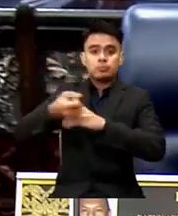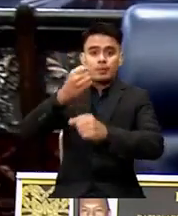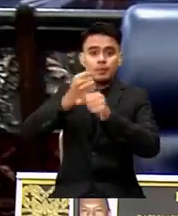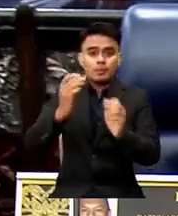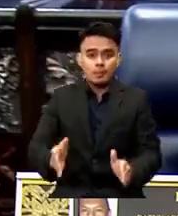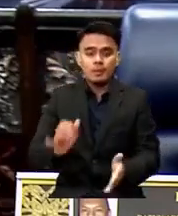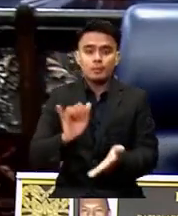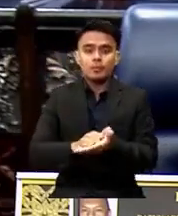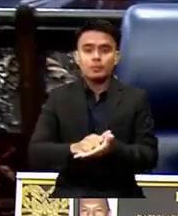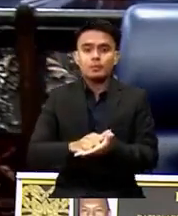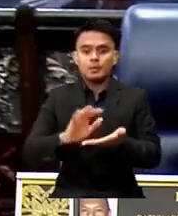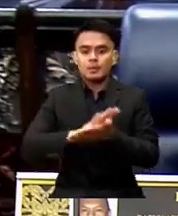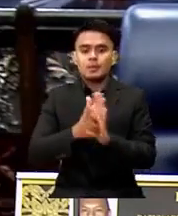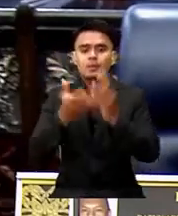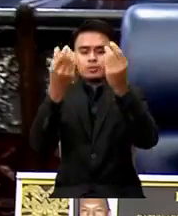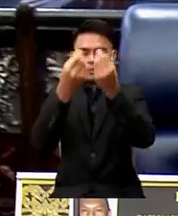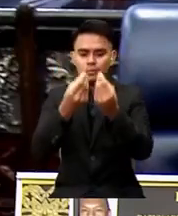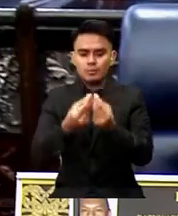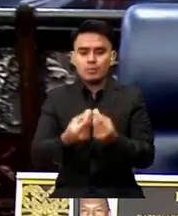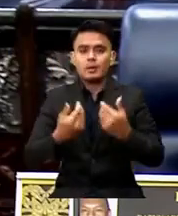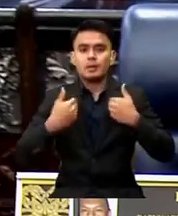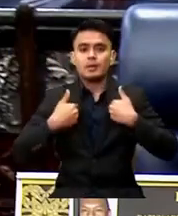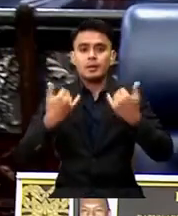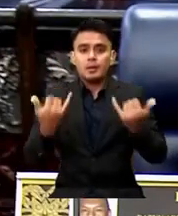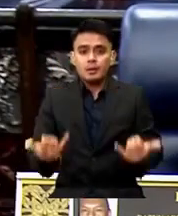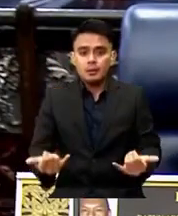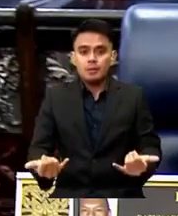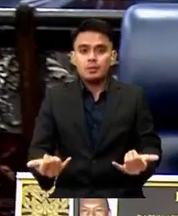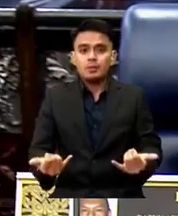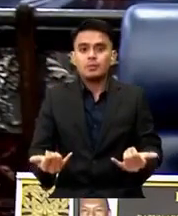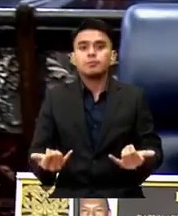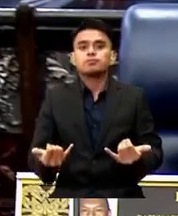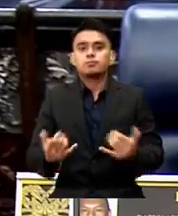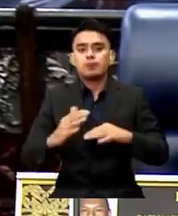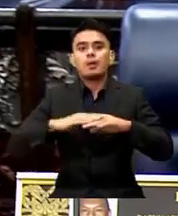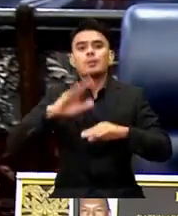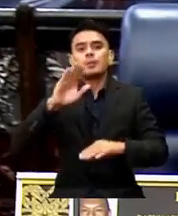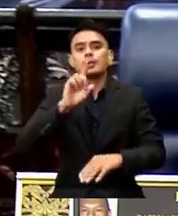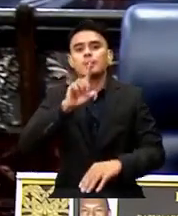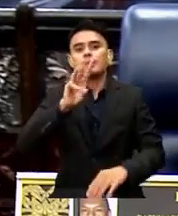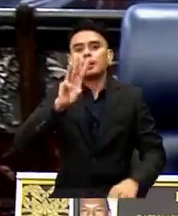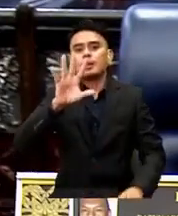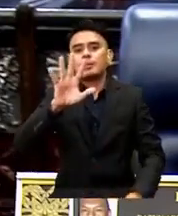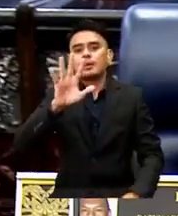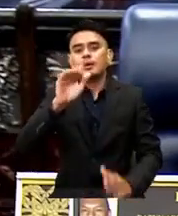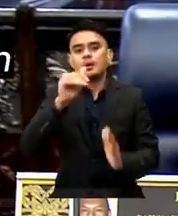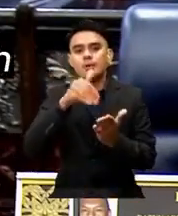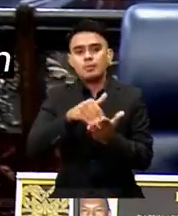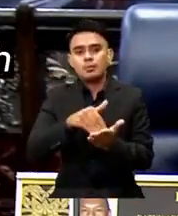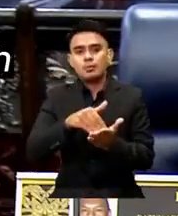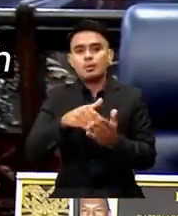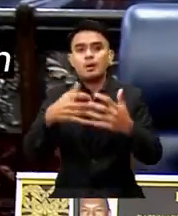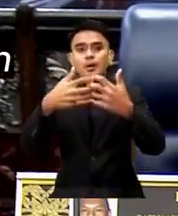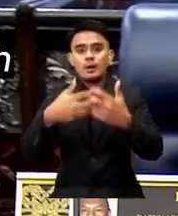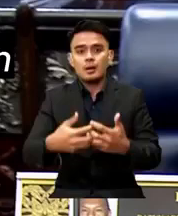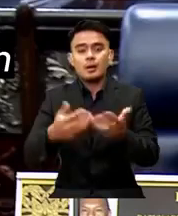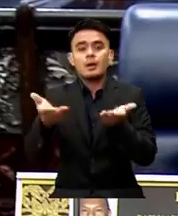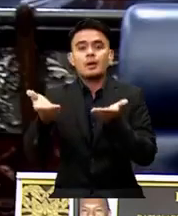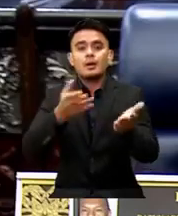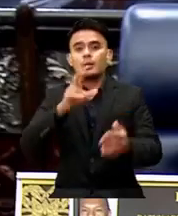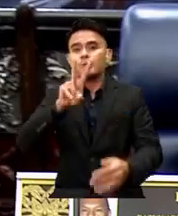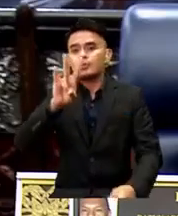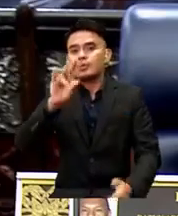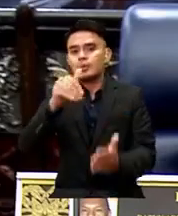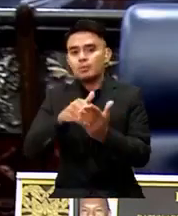sehinggakan statistik yang kita dapat bahawa dia terlebih 165,000 perkilangan, perkhidmatan